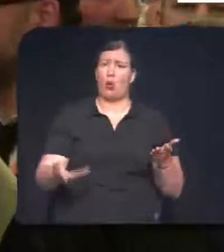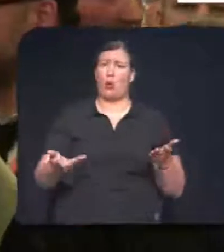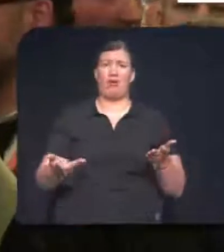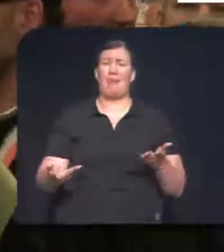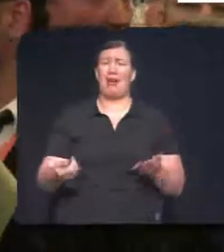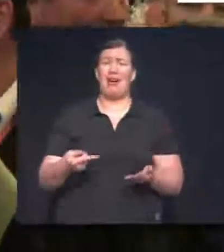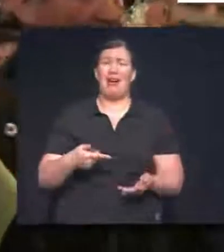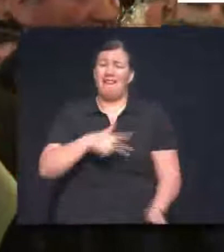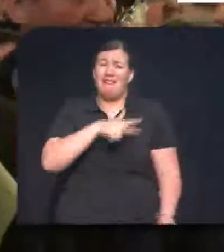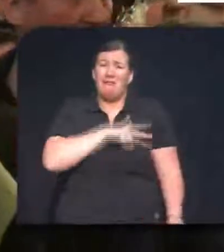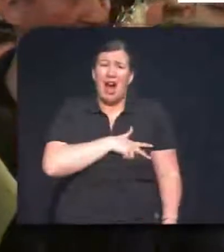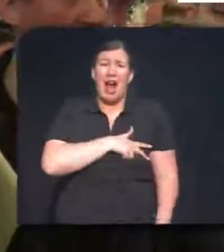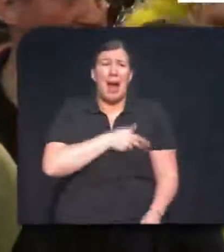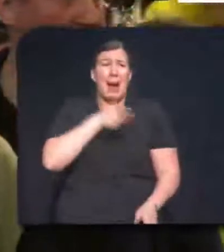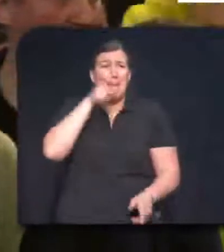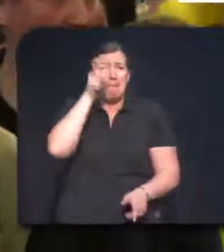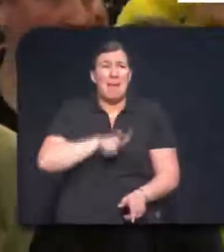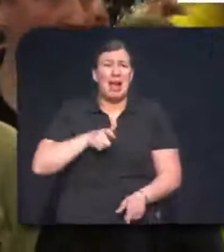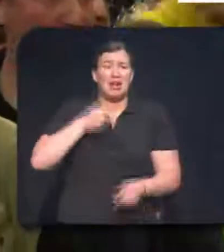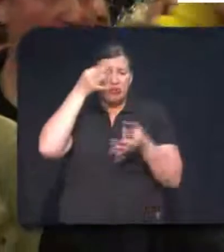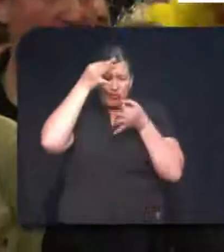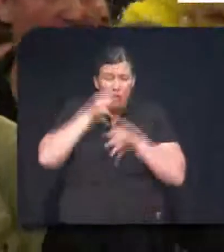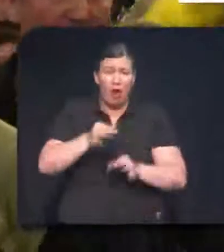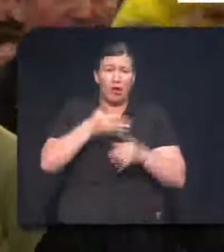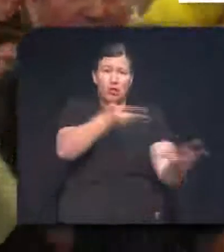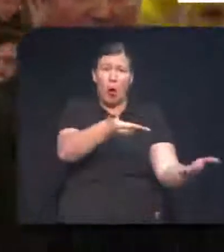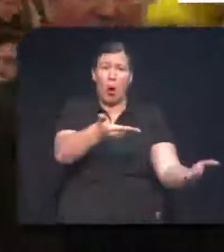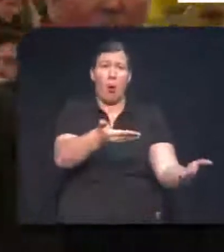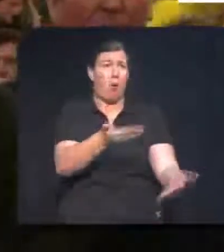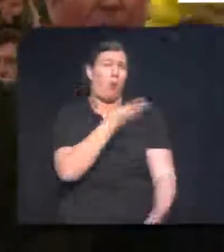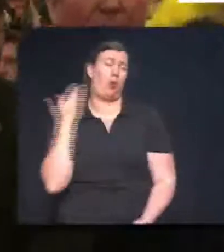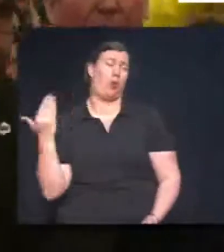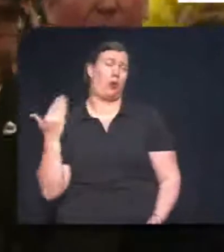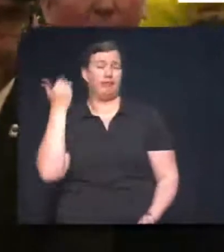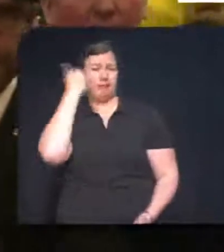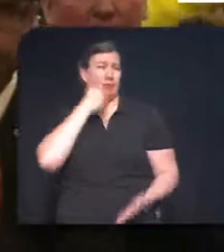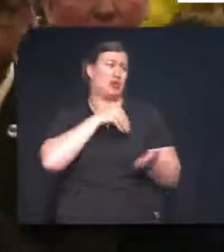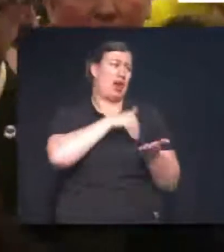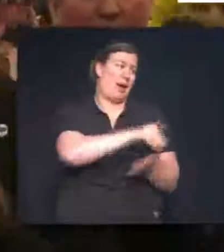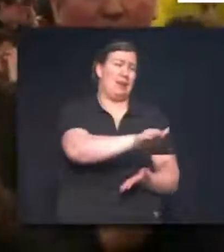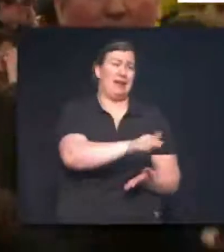unwürdig und das gehört auch weg ich danke euch für den Antrag